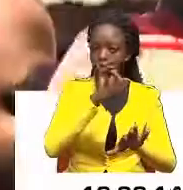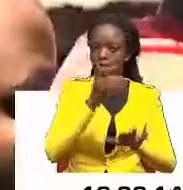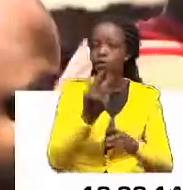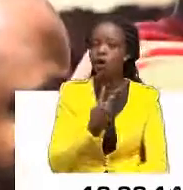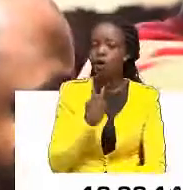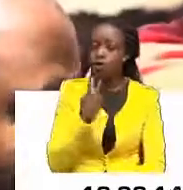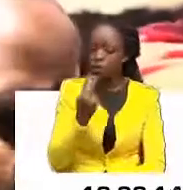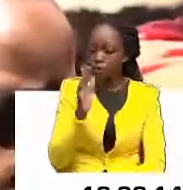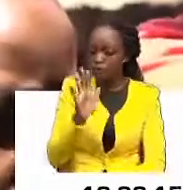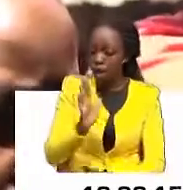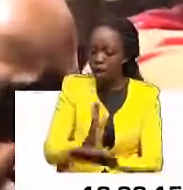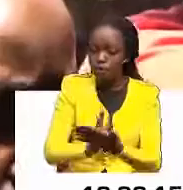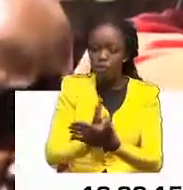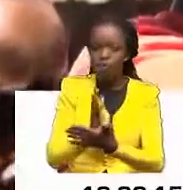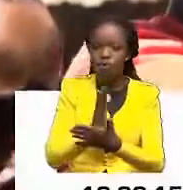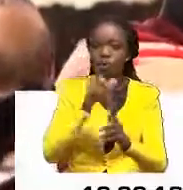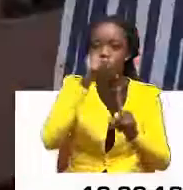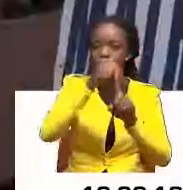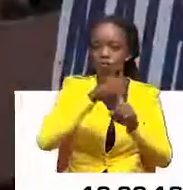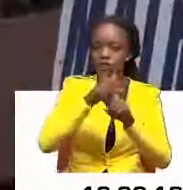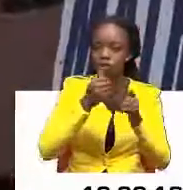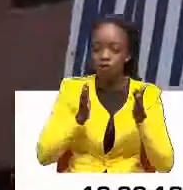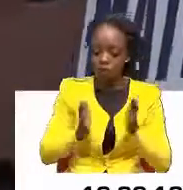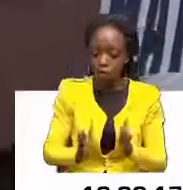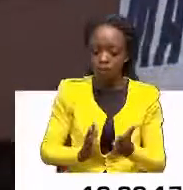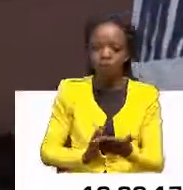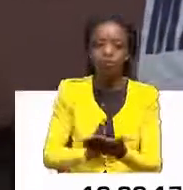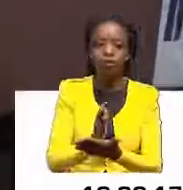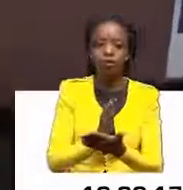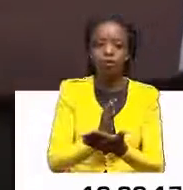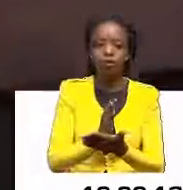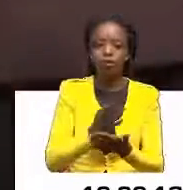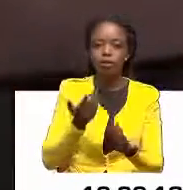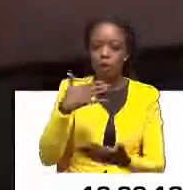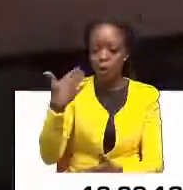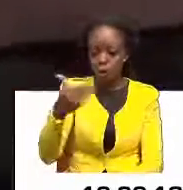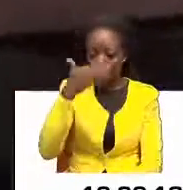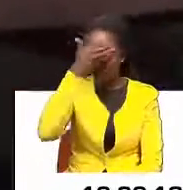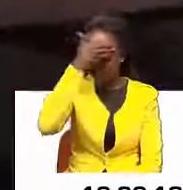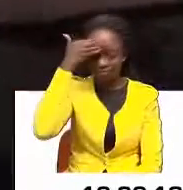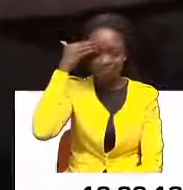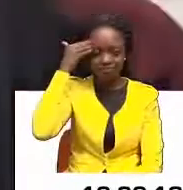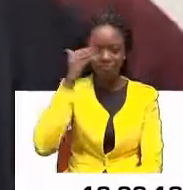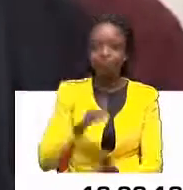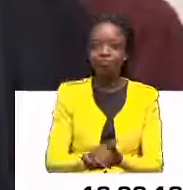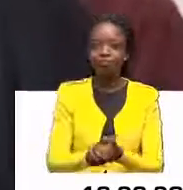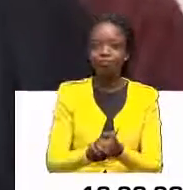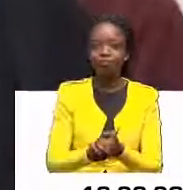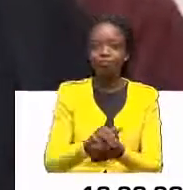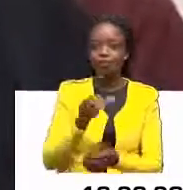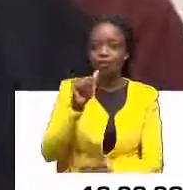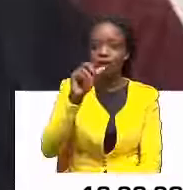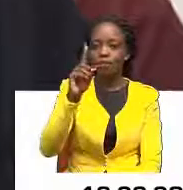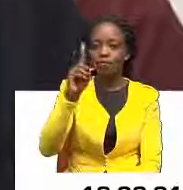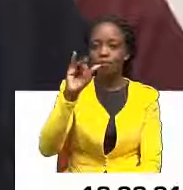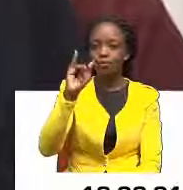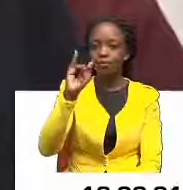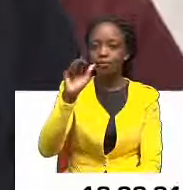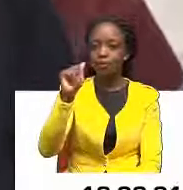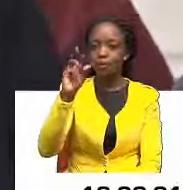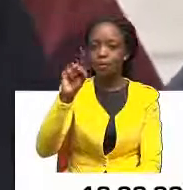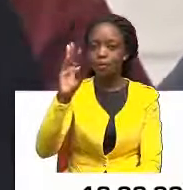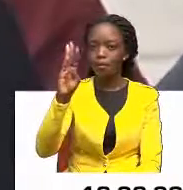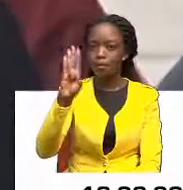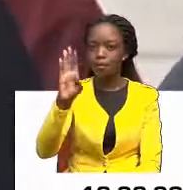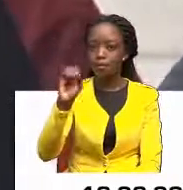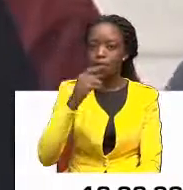sauti zao kupitia kwa watetezi wa haki za binadamu hutupiliwa mbali. Adhiambo anapendekeza